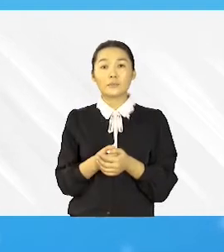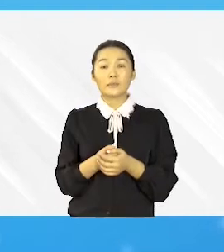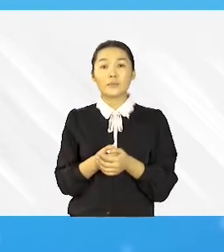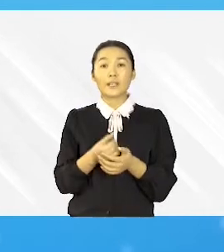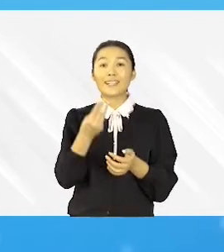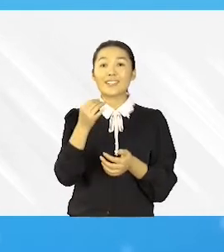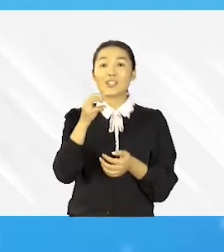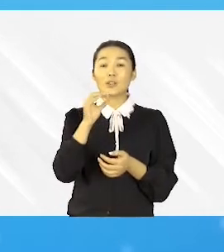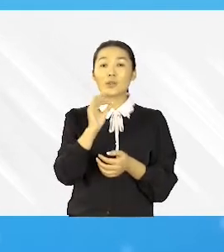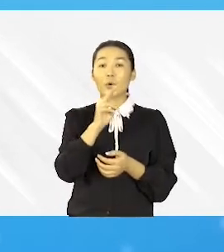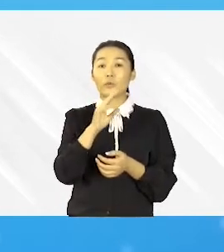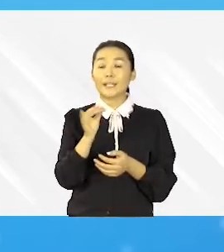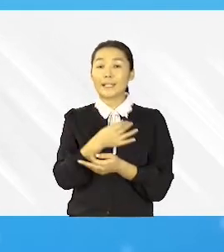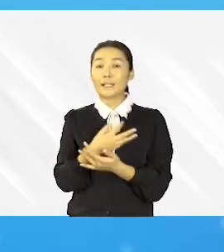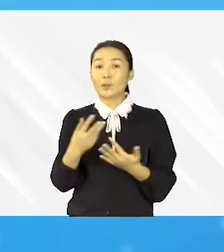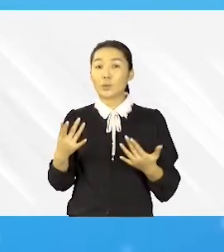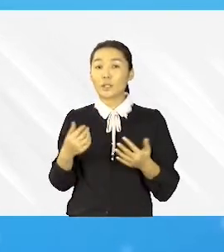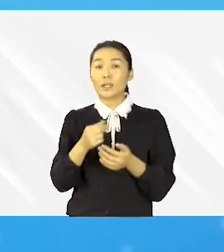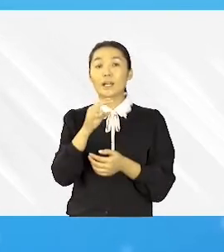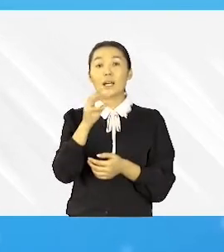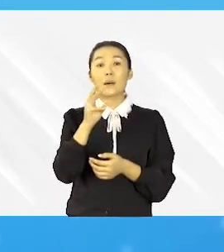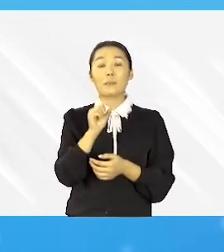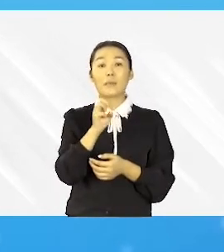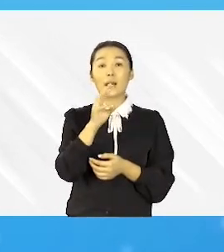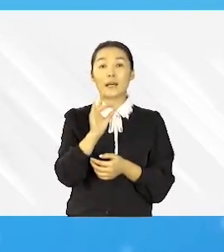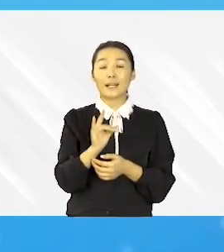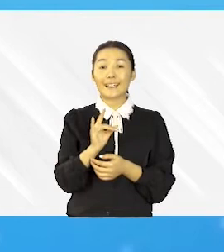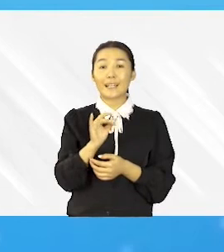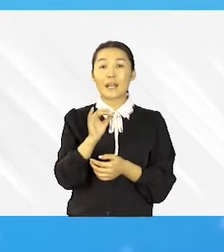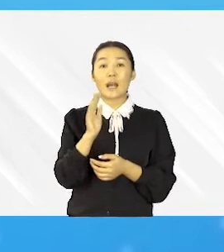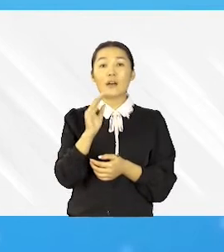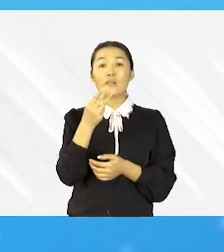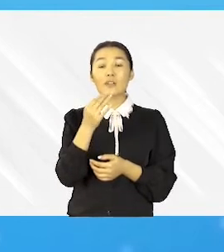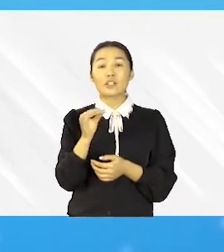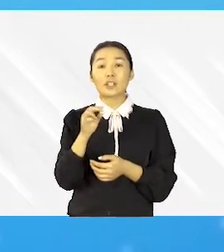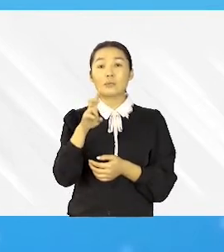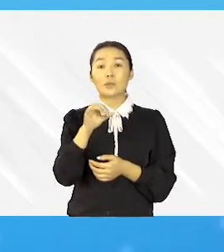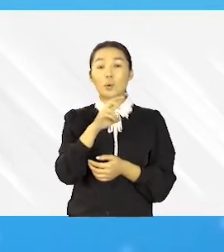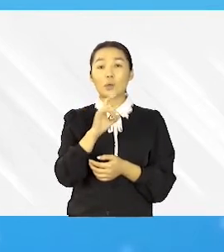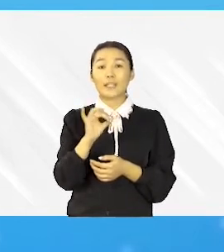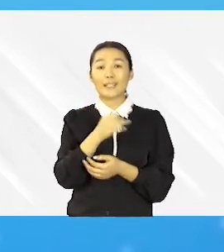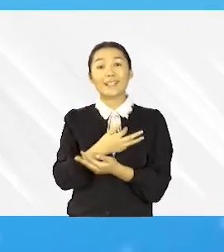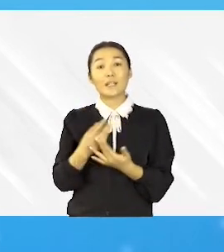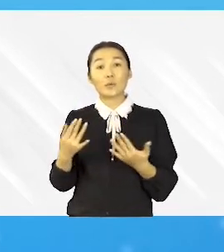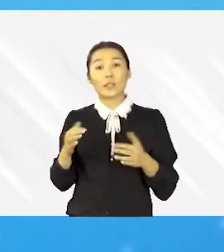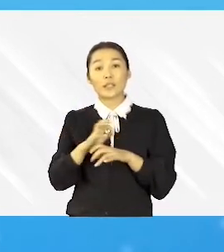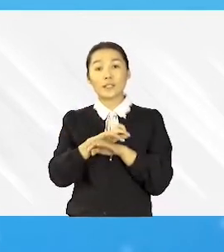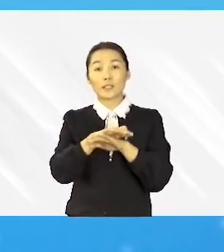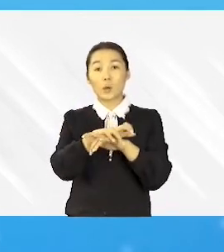и щитовки, комары, вши, блохи, трипсы и другие насекомые.